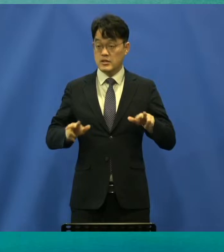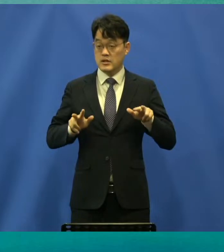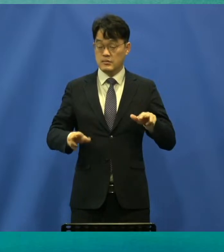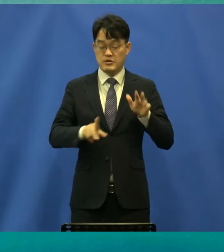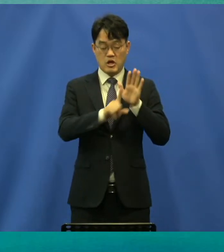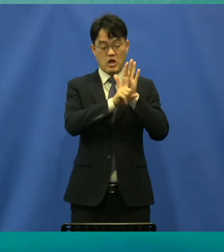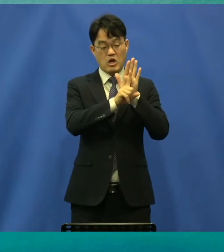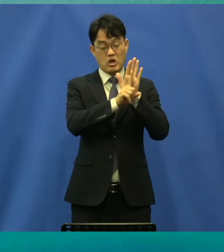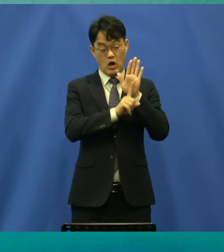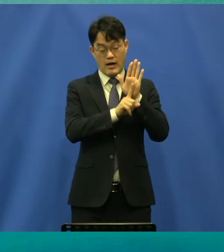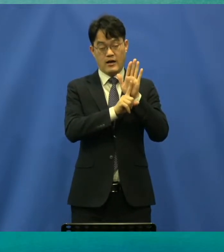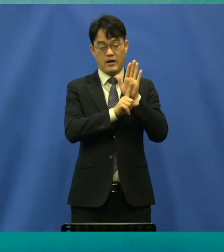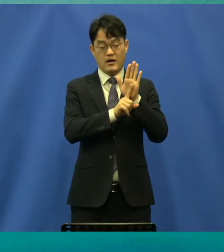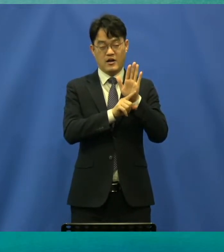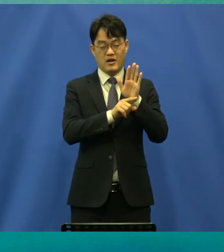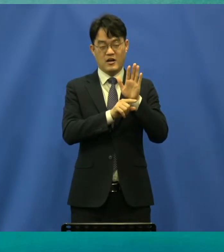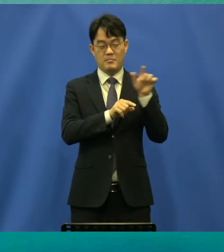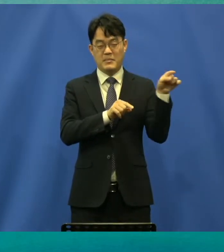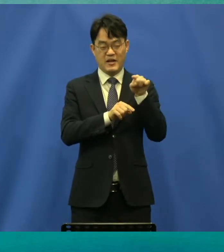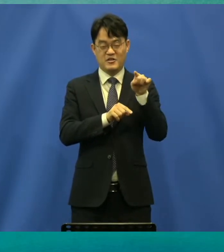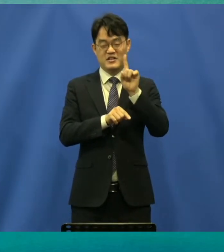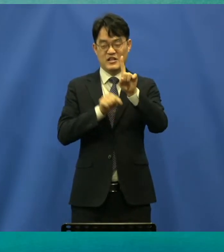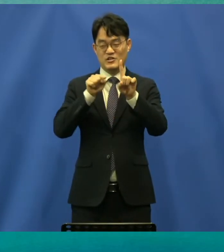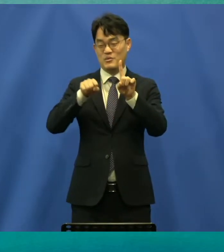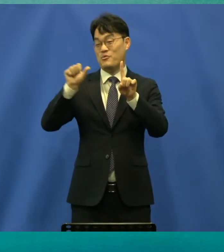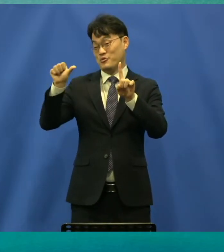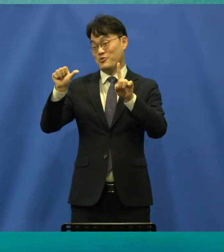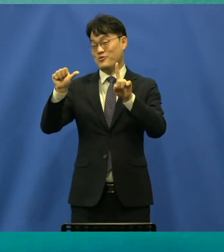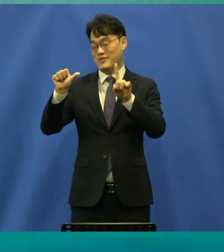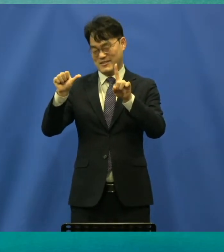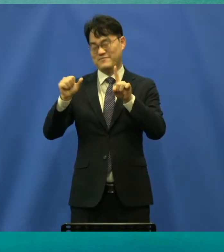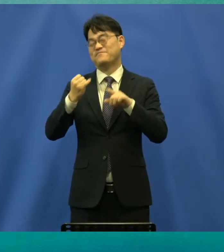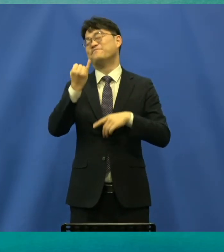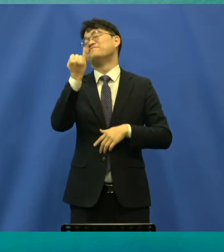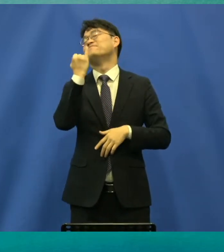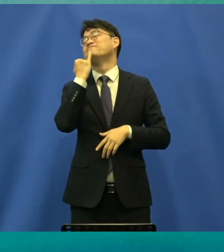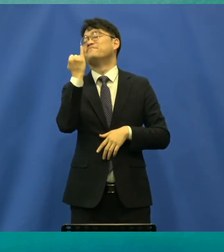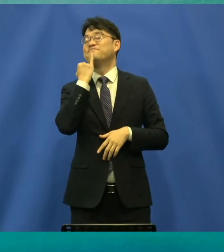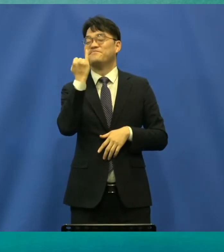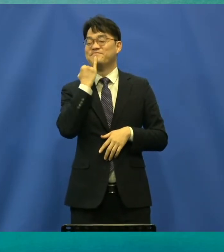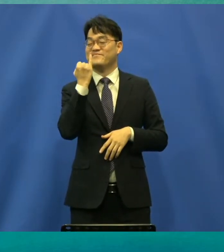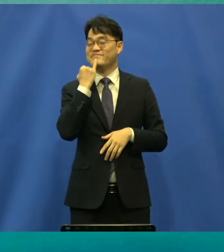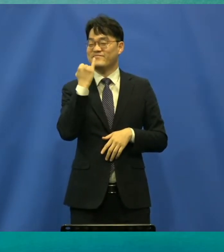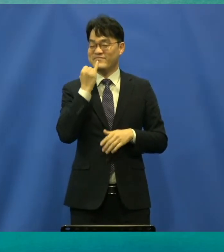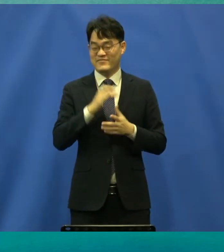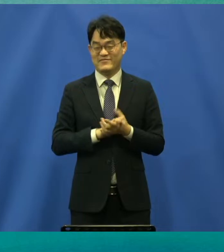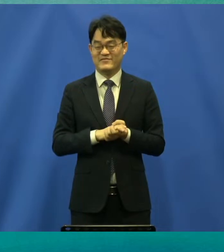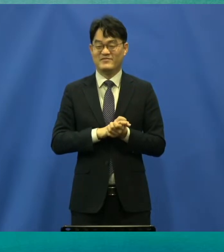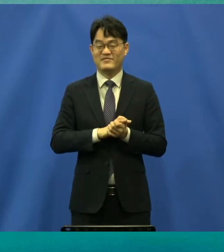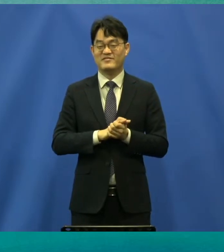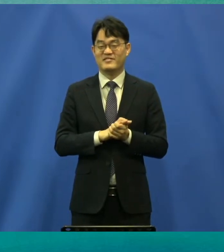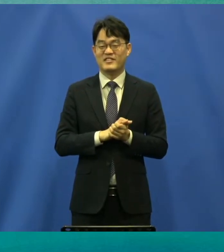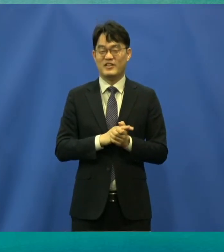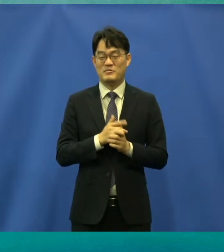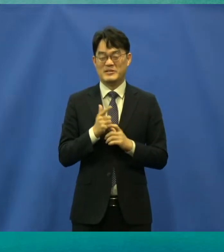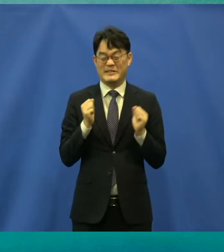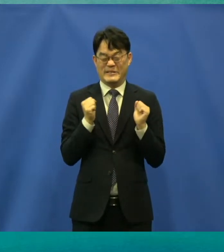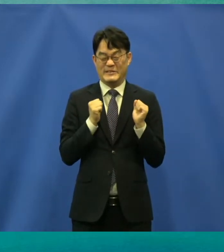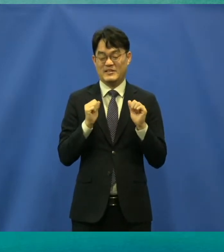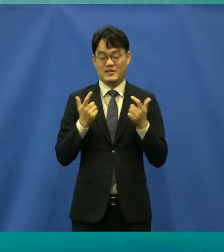1.5도 아무것도 아니죠, 그죠? 영하 얼음이 이제 겨우 오나요? 뭐 요즘